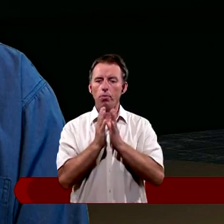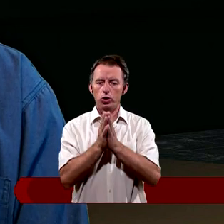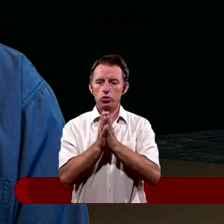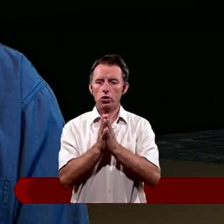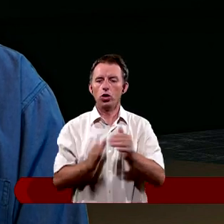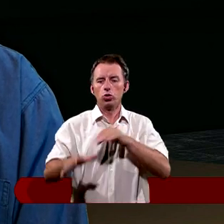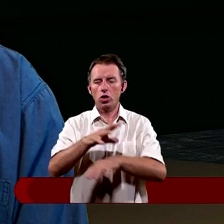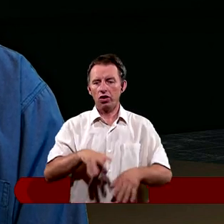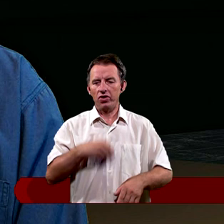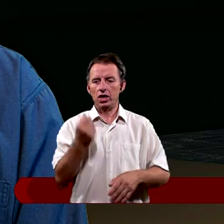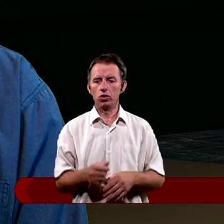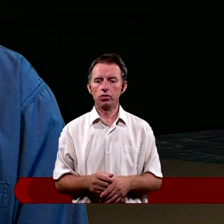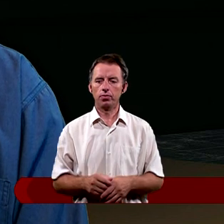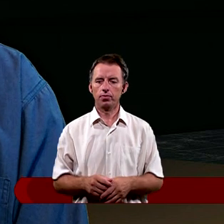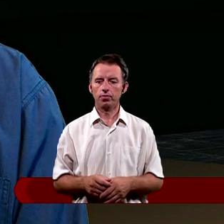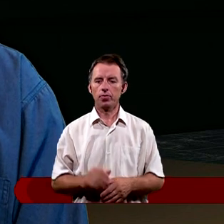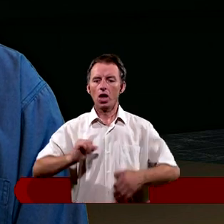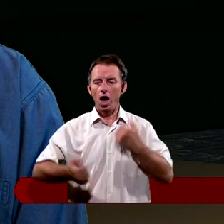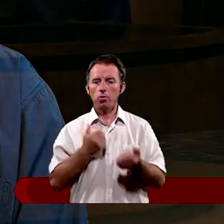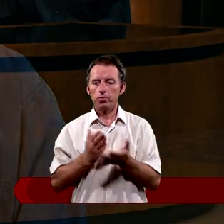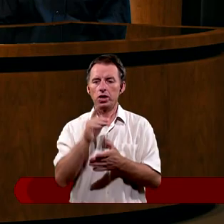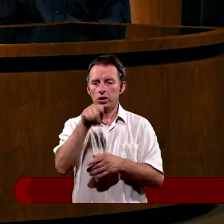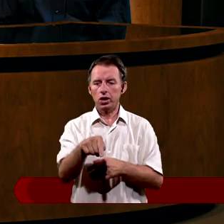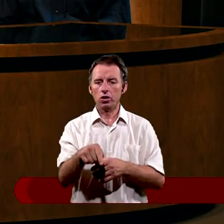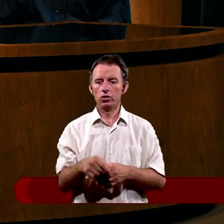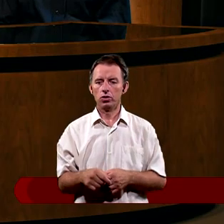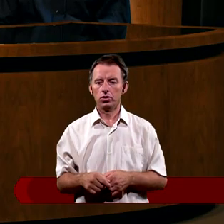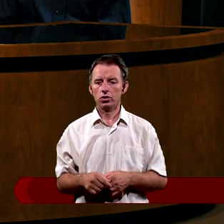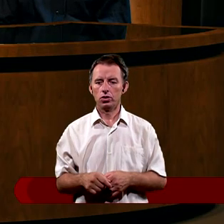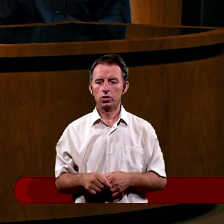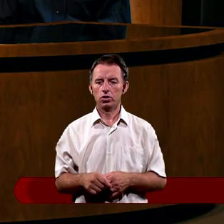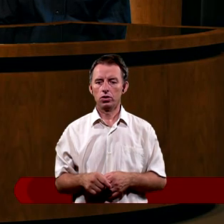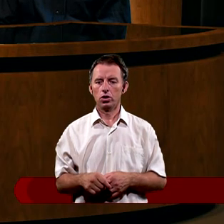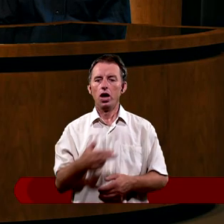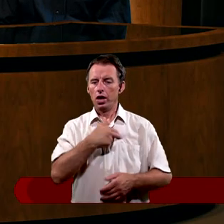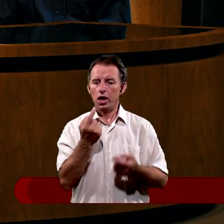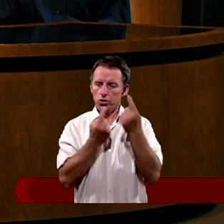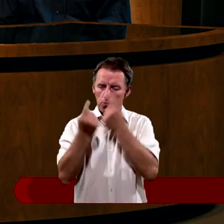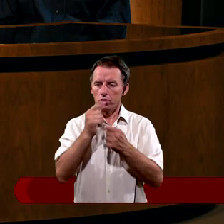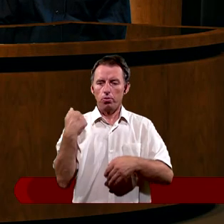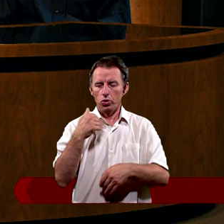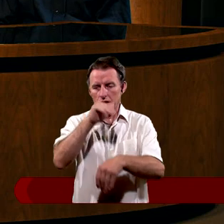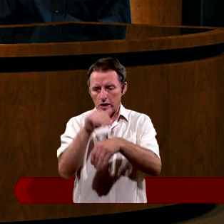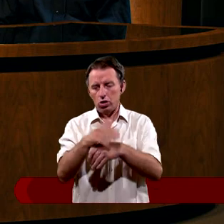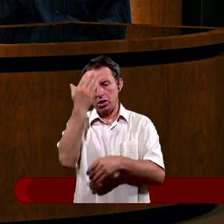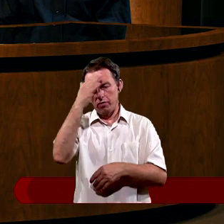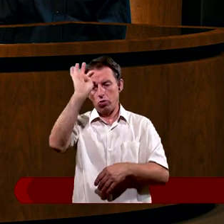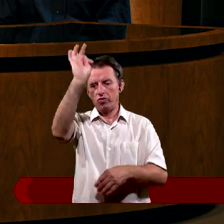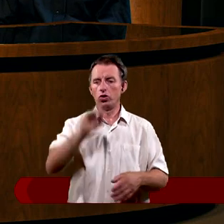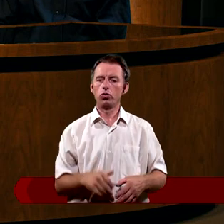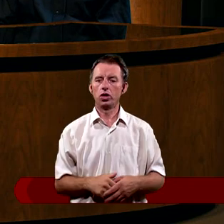Prosimy o Ducha Twojego Świętego, aby przez Niego i w Nim nasze myśli były zgodne z wolą